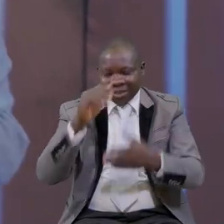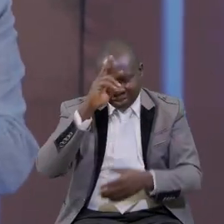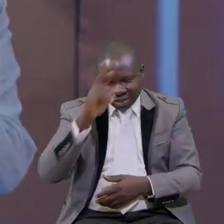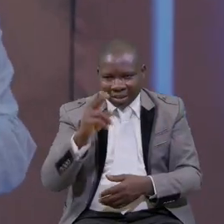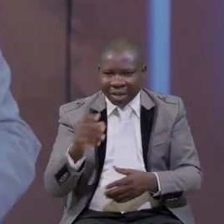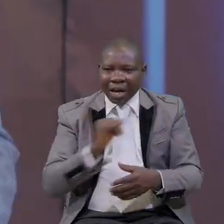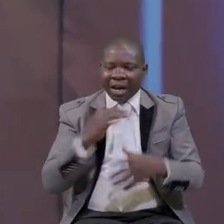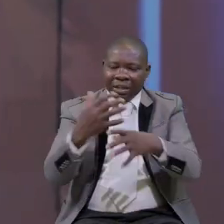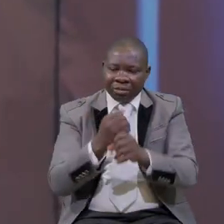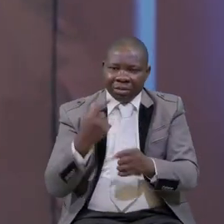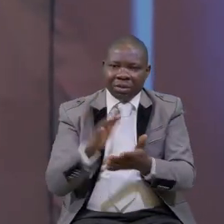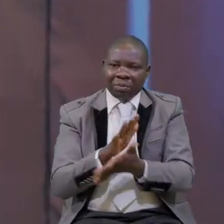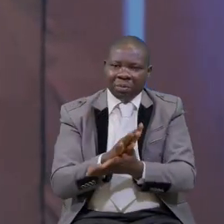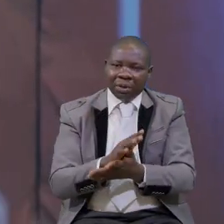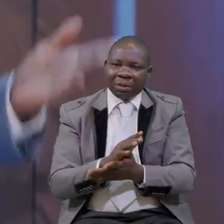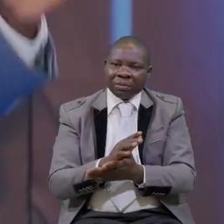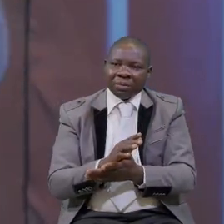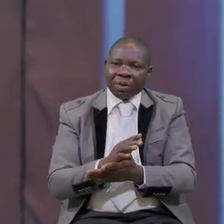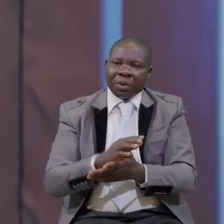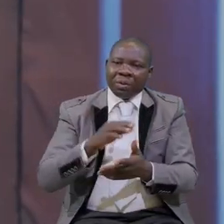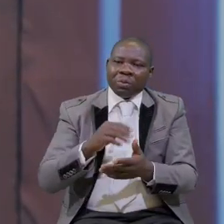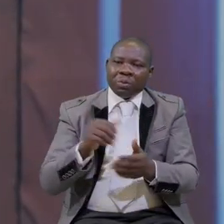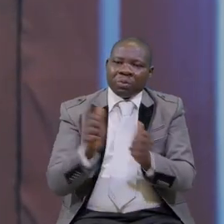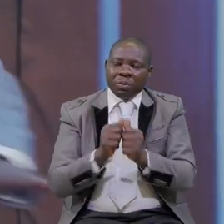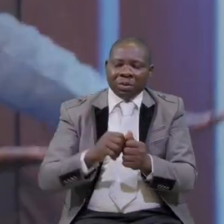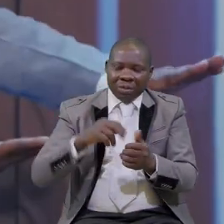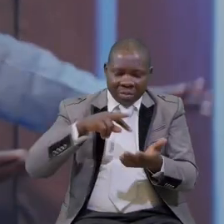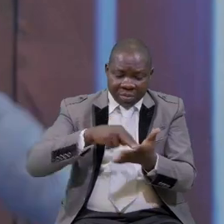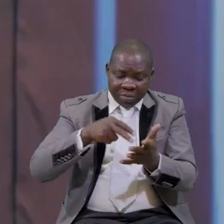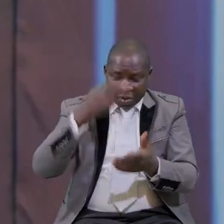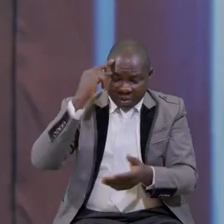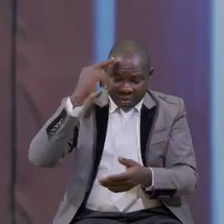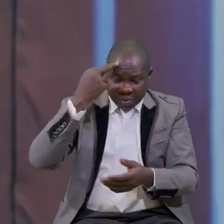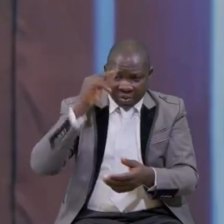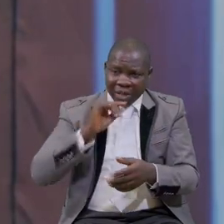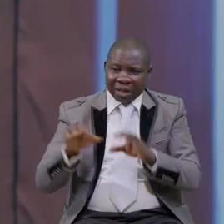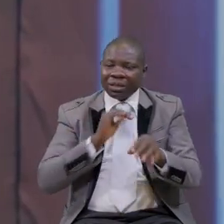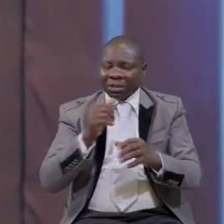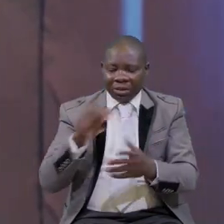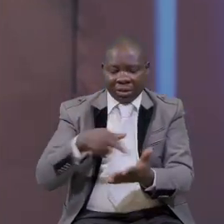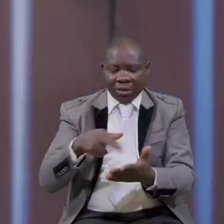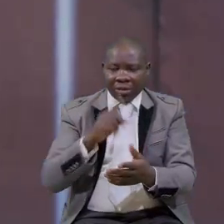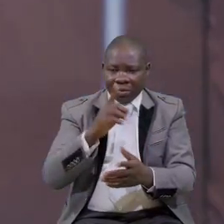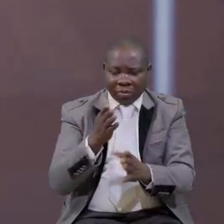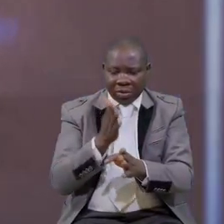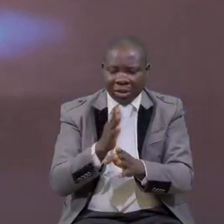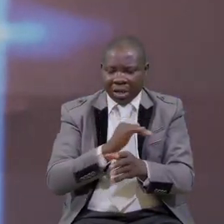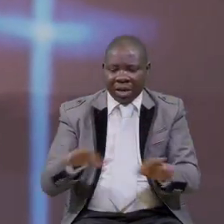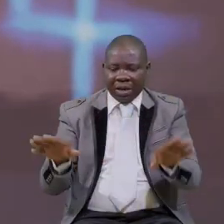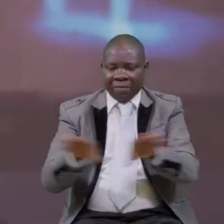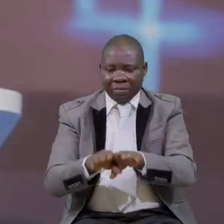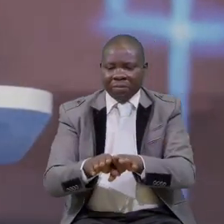fiche délibérément. Je n'ai pas lu, j'ai plié. Et j'ai rangé ça. Et j'ai